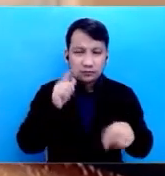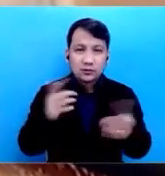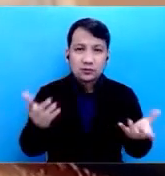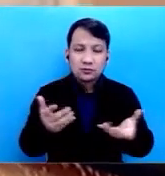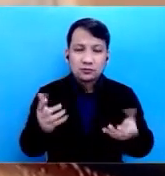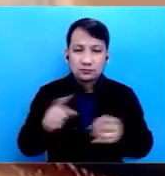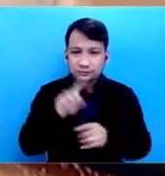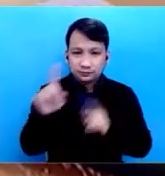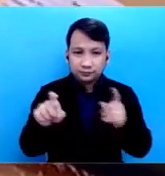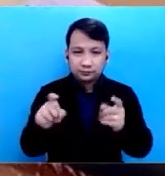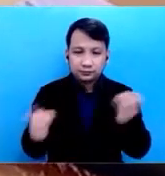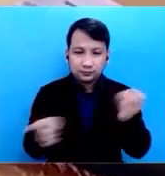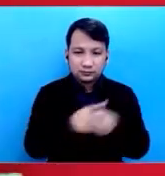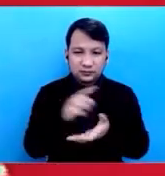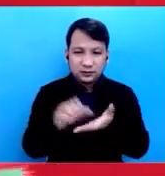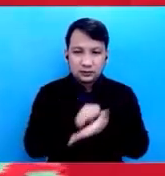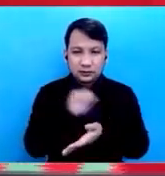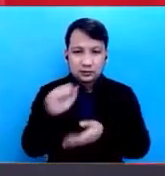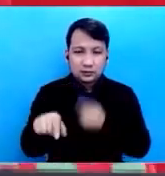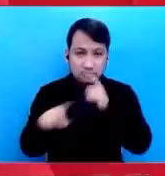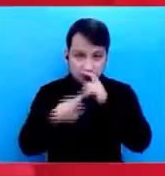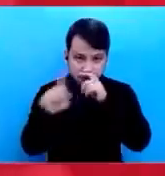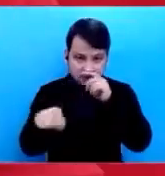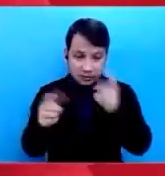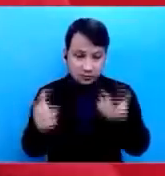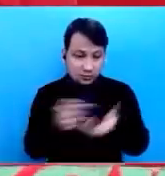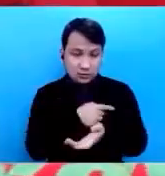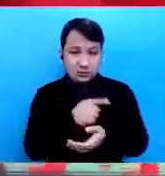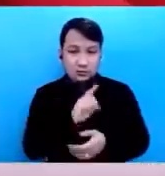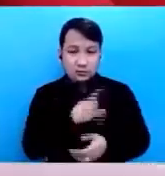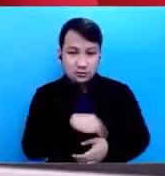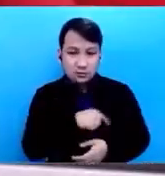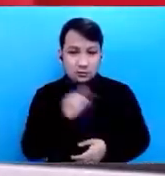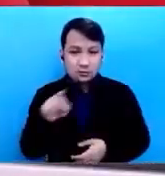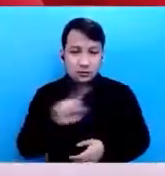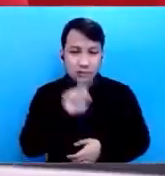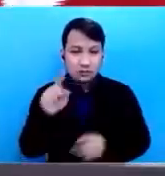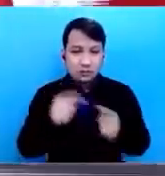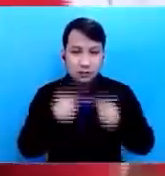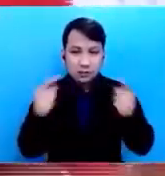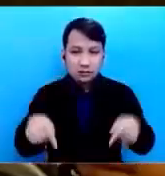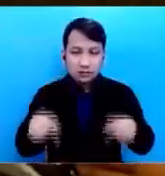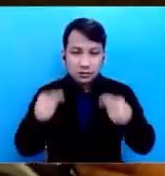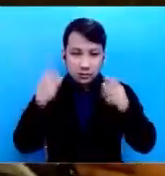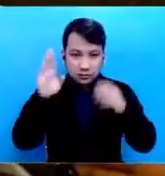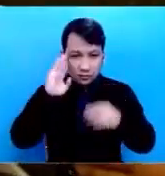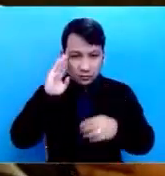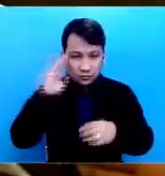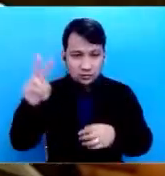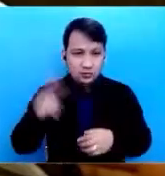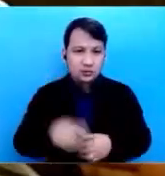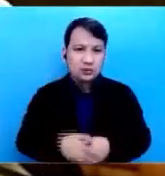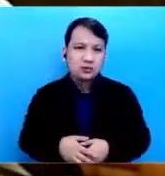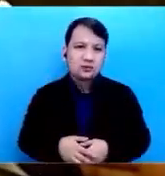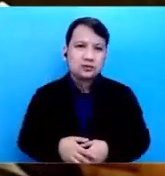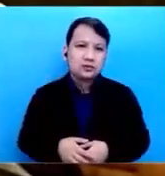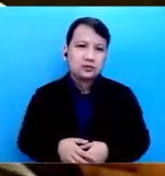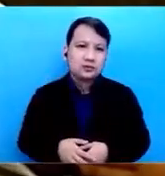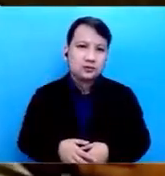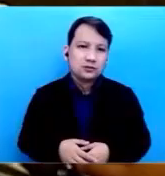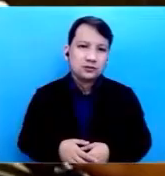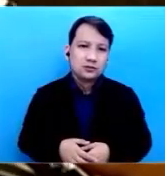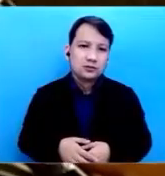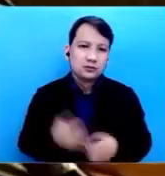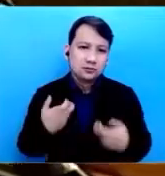niya sa pagkakabasura sa mga petisyon para i-disqualify sa eleksyon ang katunggali niya si Bongbong Marcos. Mahirap kasing mag-comment